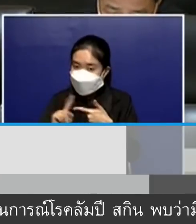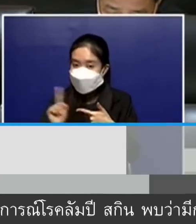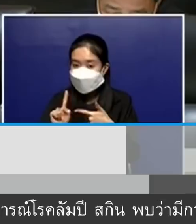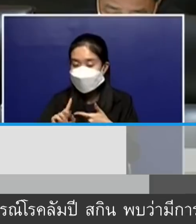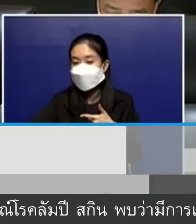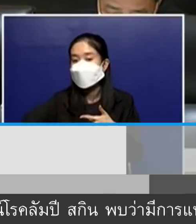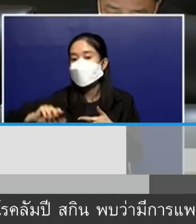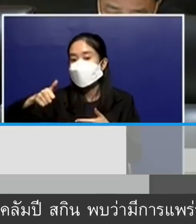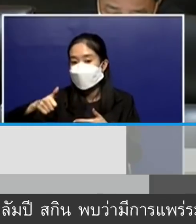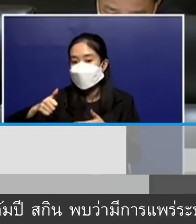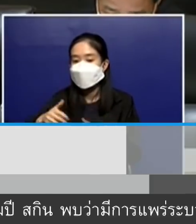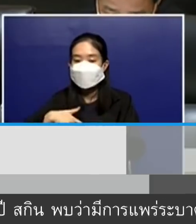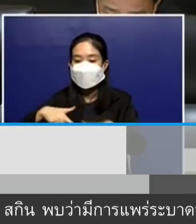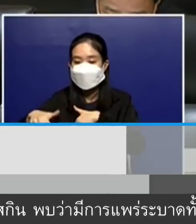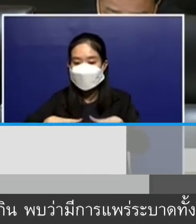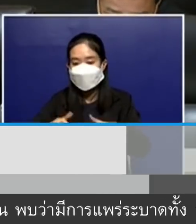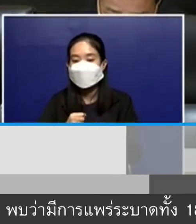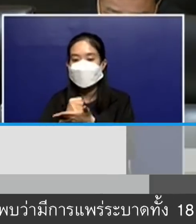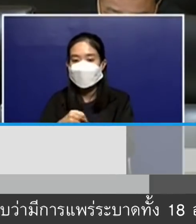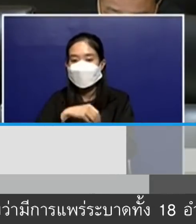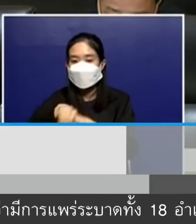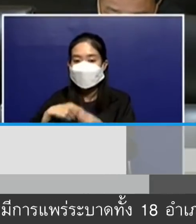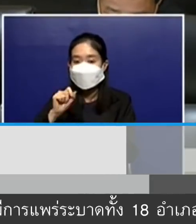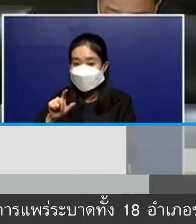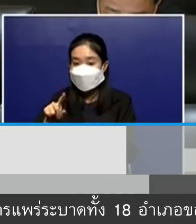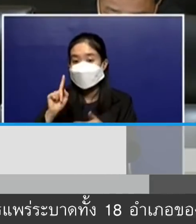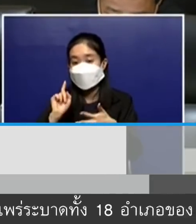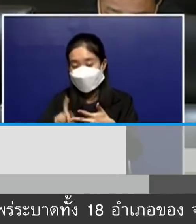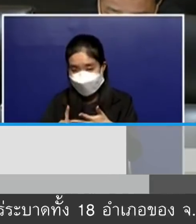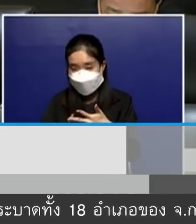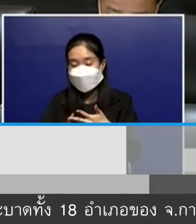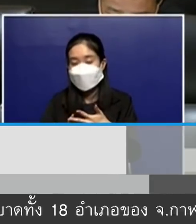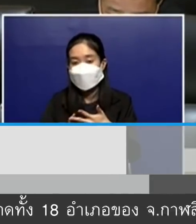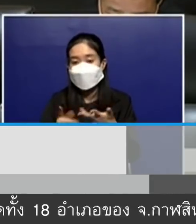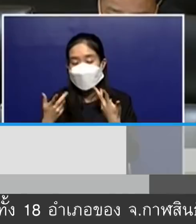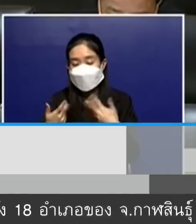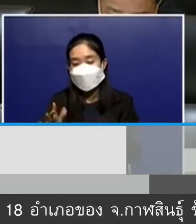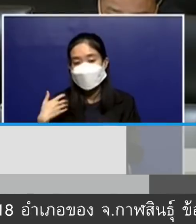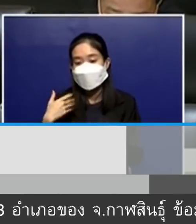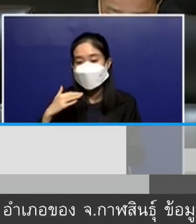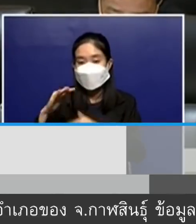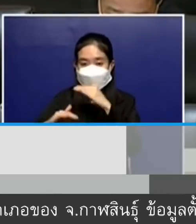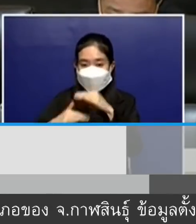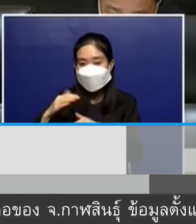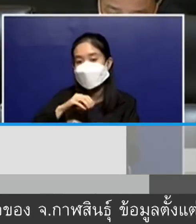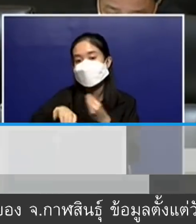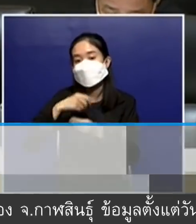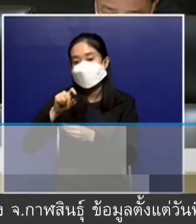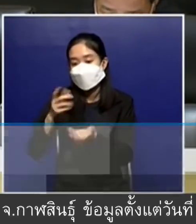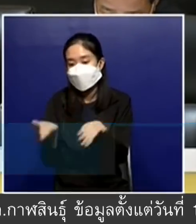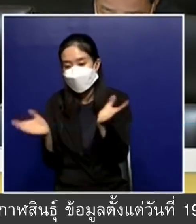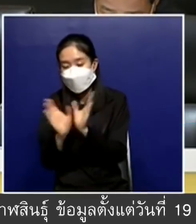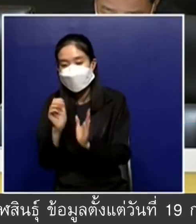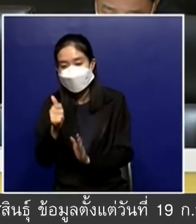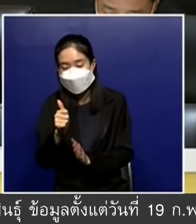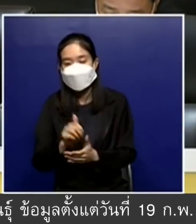ฟู 300,000 ล้านอีก 170,000 ล้านนั้นก็คือการฟื้นฟูเศรษฐกิจไอ้